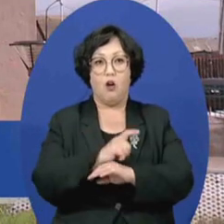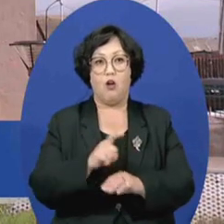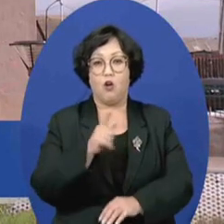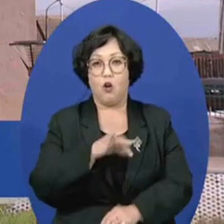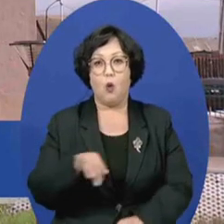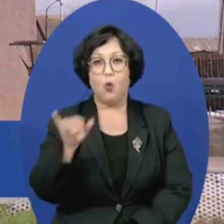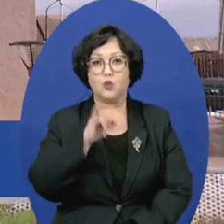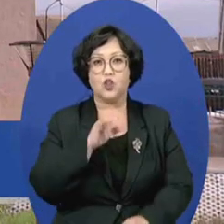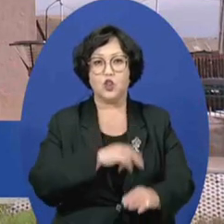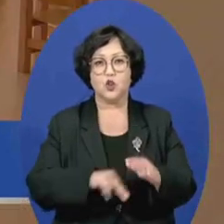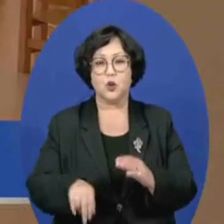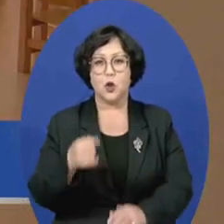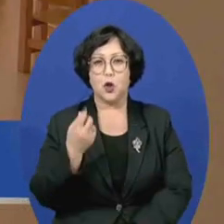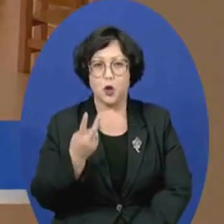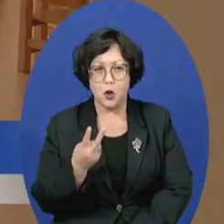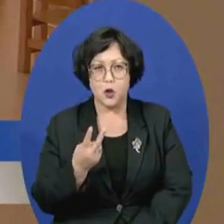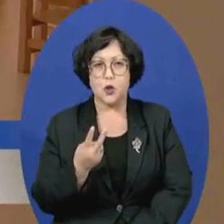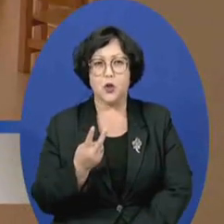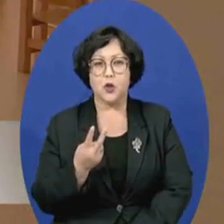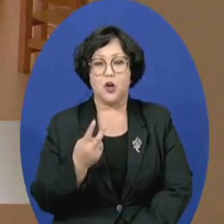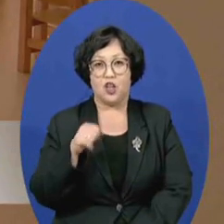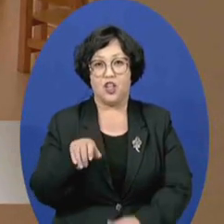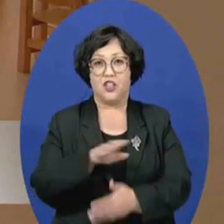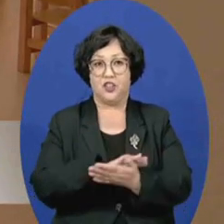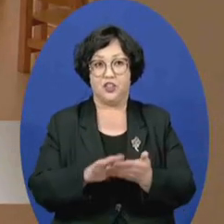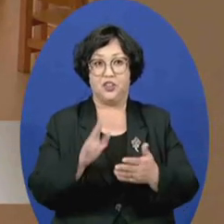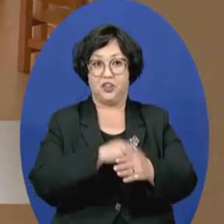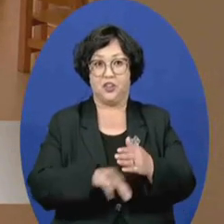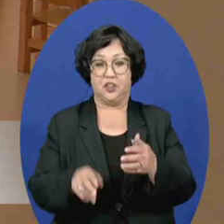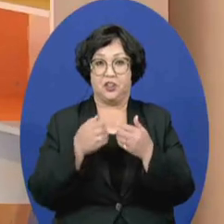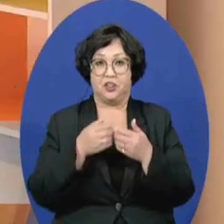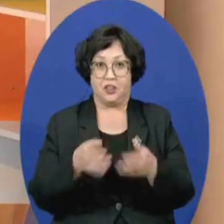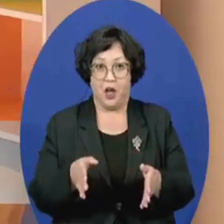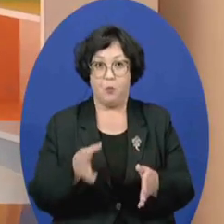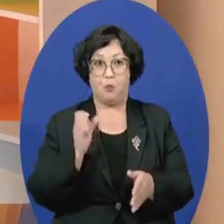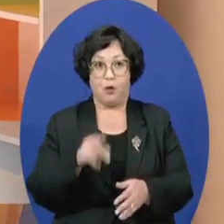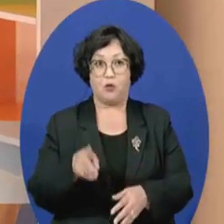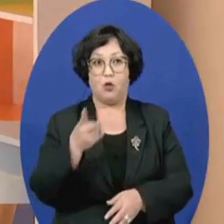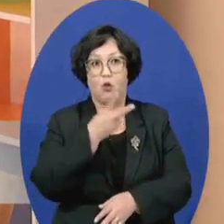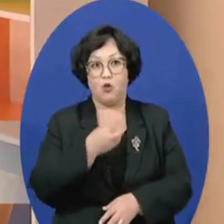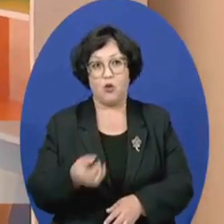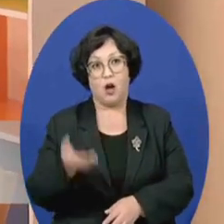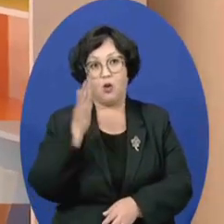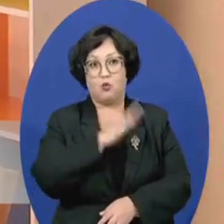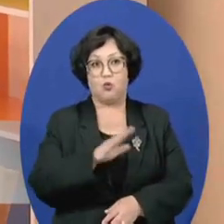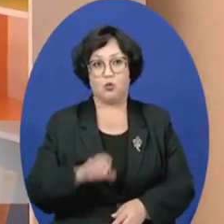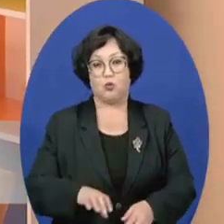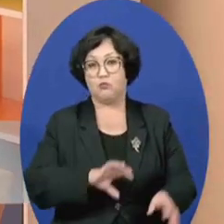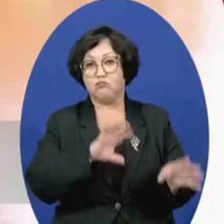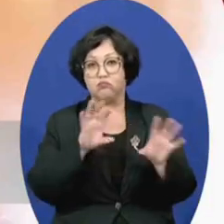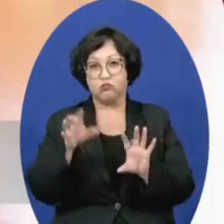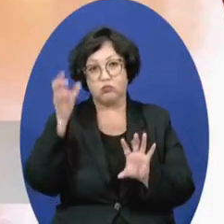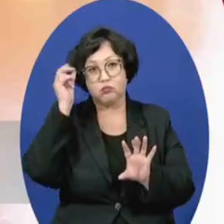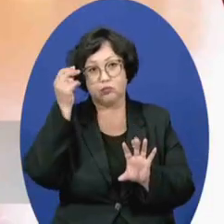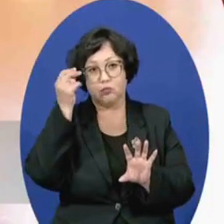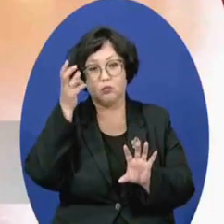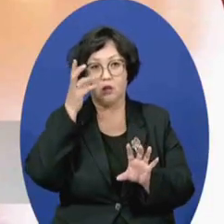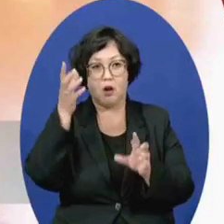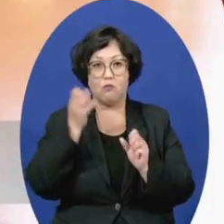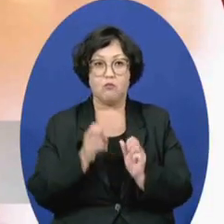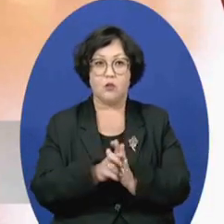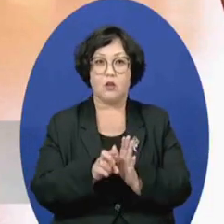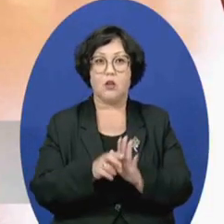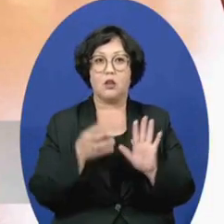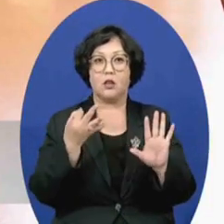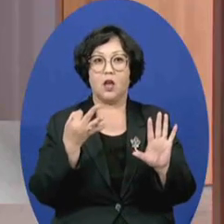ердөө 2 улсын цэцэрлэг байдаг. Харин энэ хичээлийн жилд шинэ цэцэрлэг ашиглалтанд орсноор дахин 200 гаруй хүүхэд суралцах боломжтой болж байна. Нийт